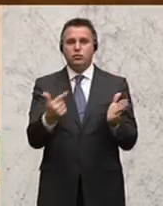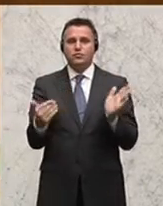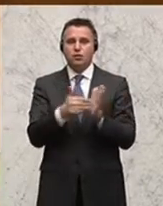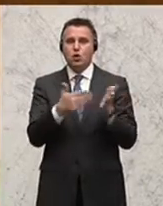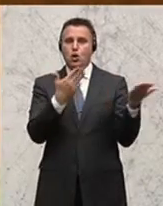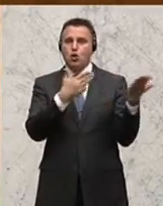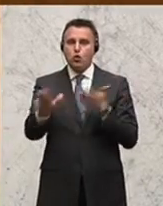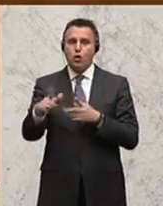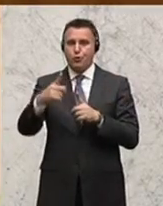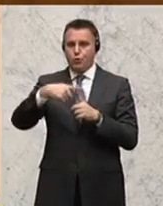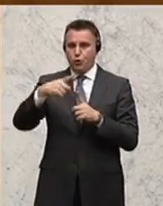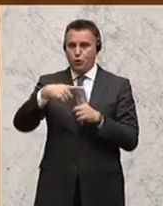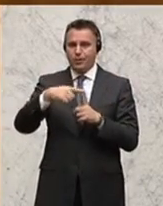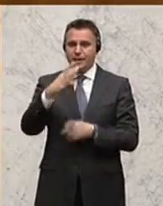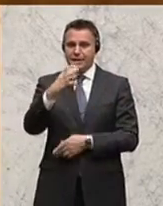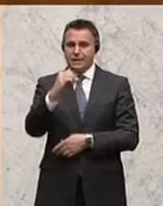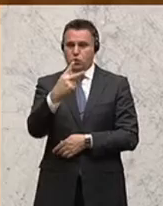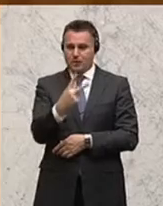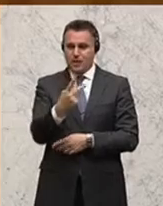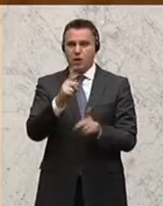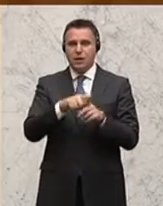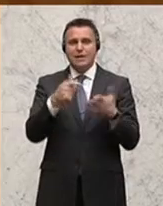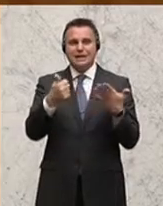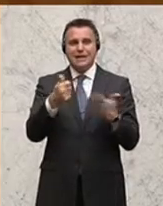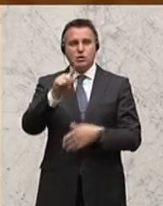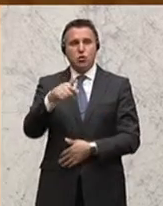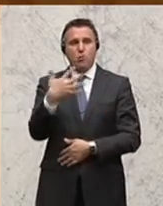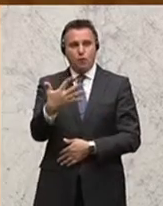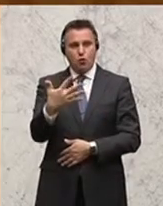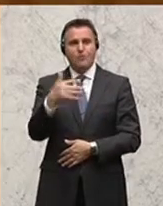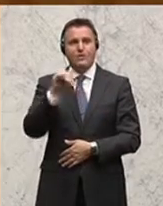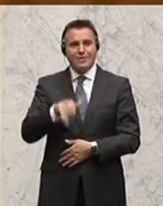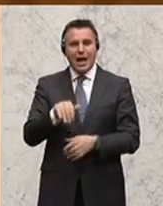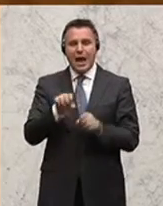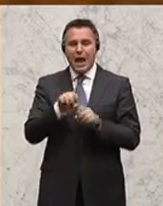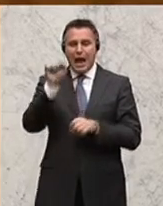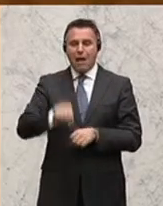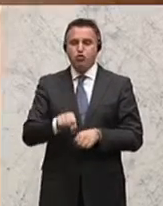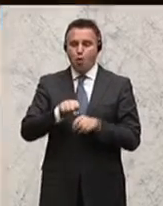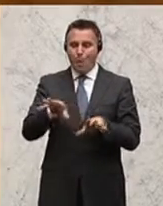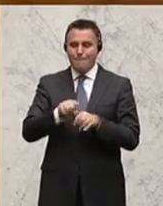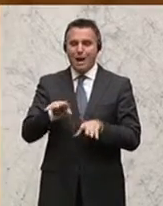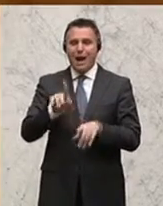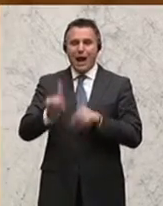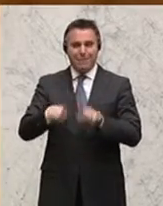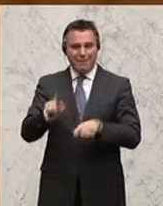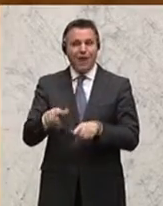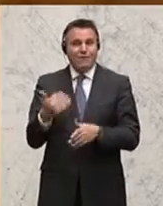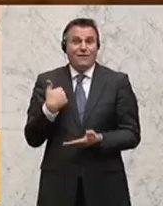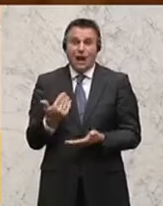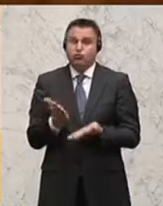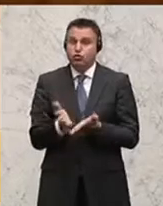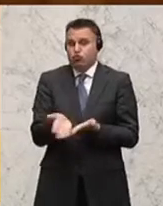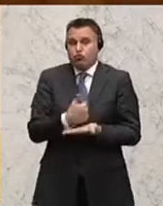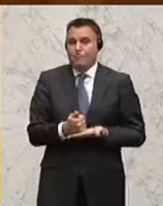28.900 Tonnen CO2 und 60,5 Kilogramm radioaktiven Abfall in diesem Jahr eingespart.